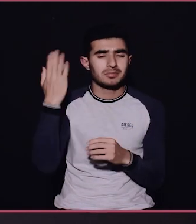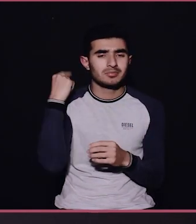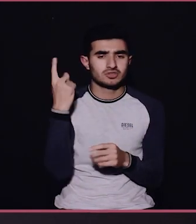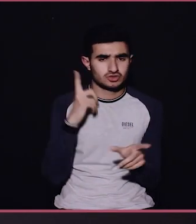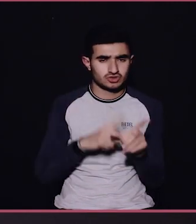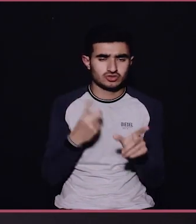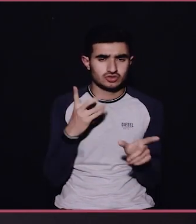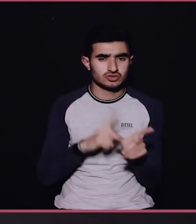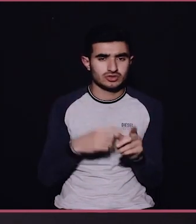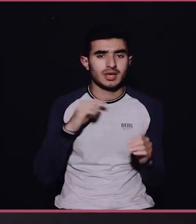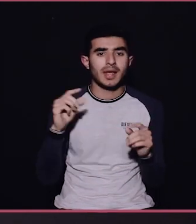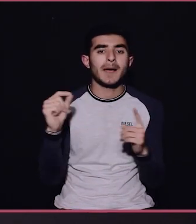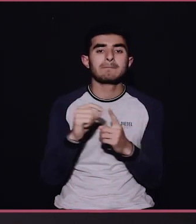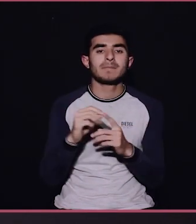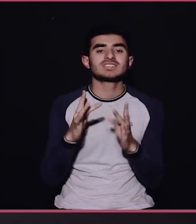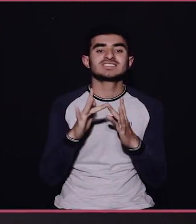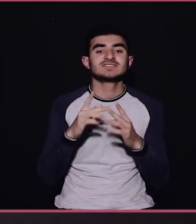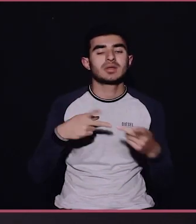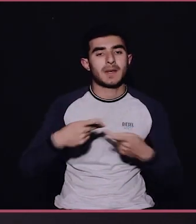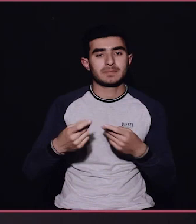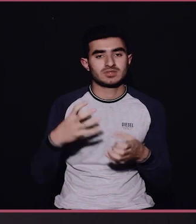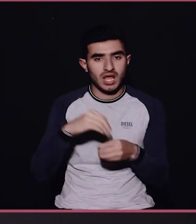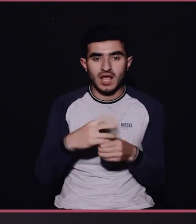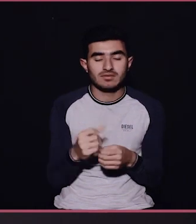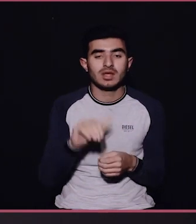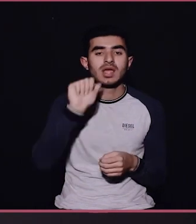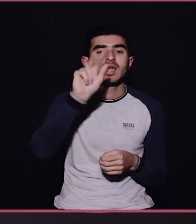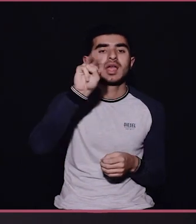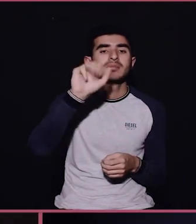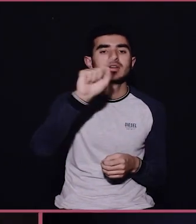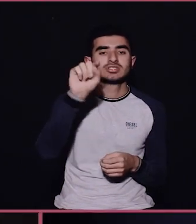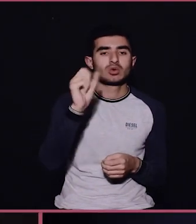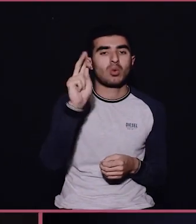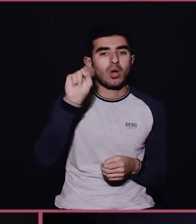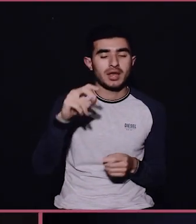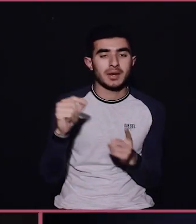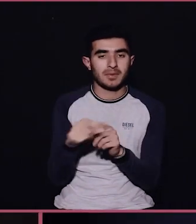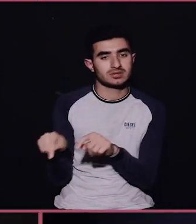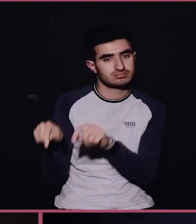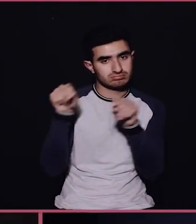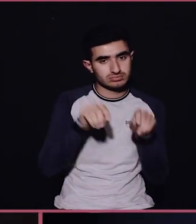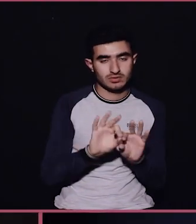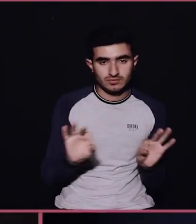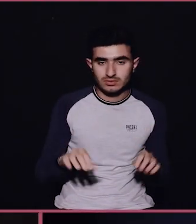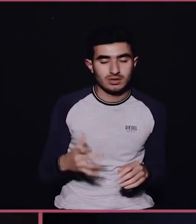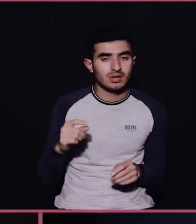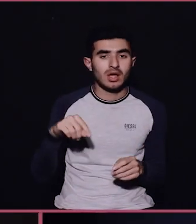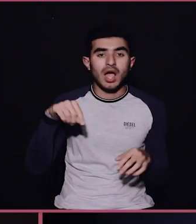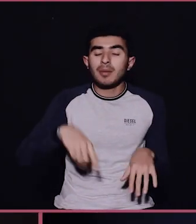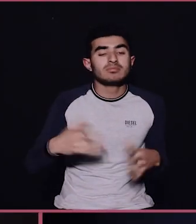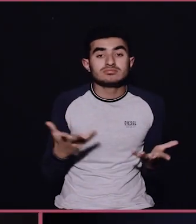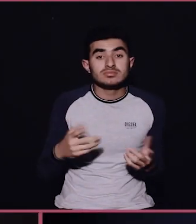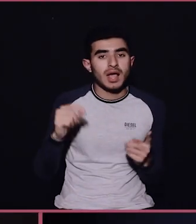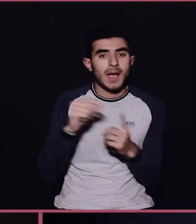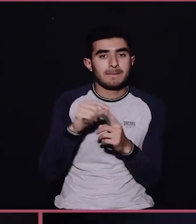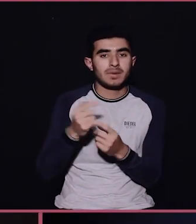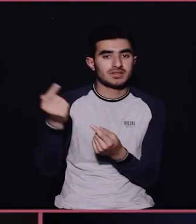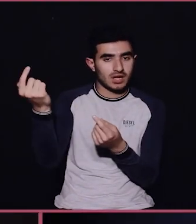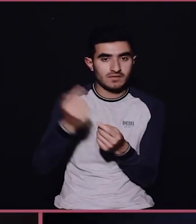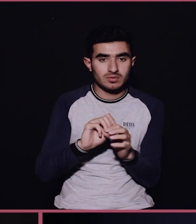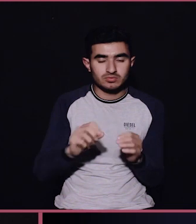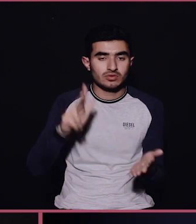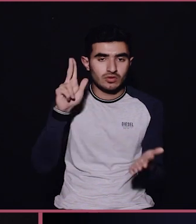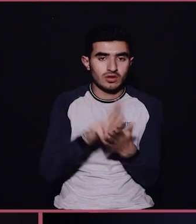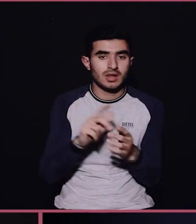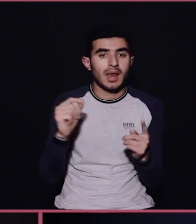हैं. Talking about opportunities, let's talk about one of the biggest developments in recent years in the Pakistani e-commerce landscape, which has been Amazon's move